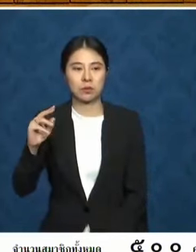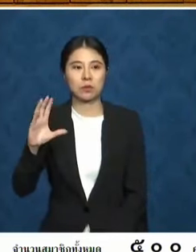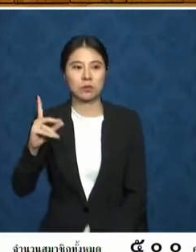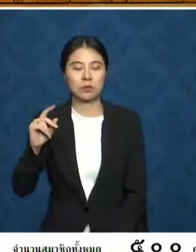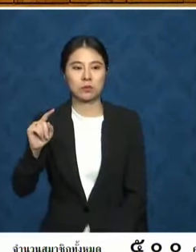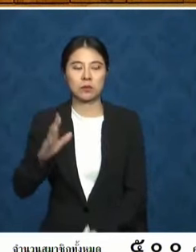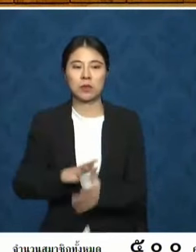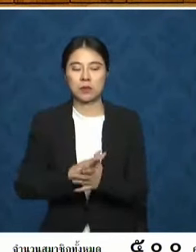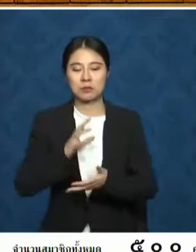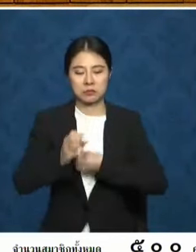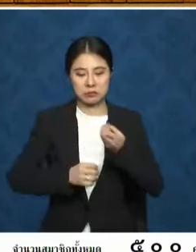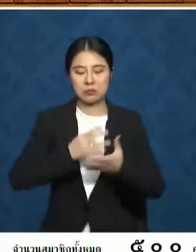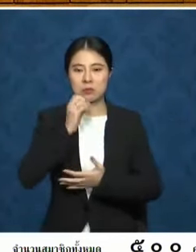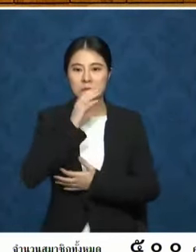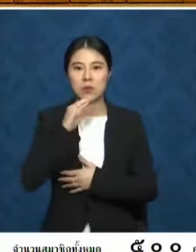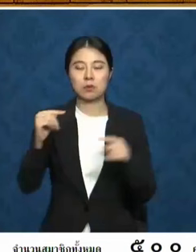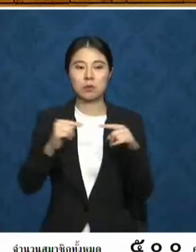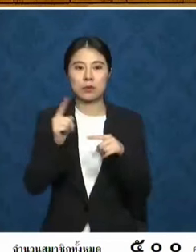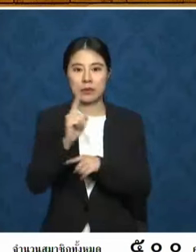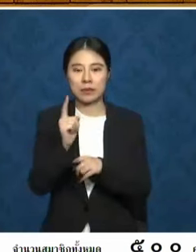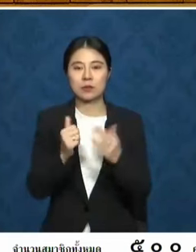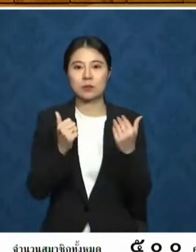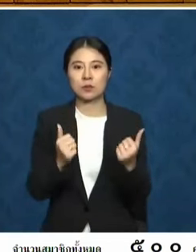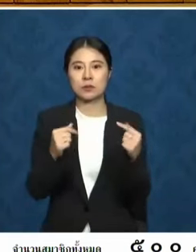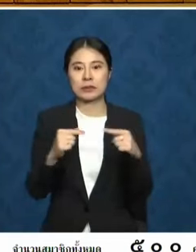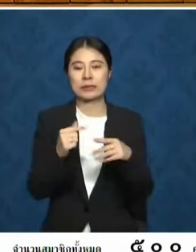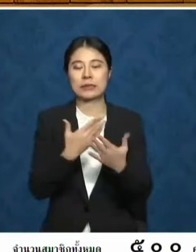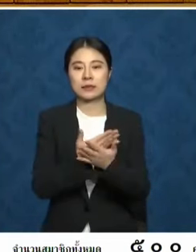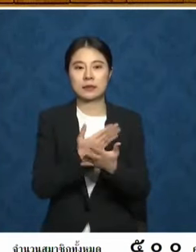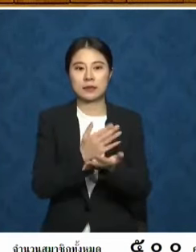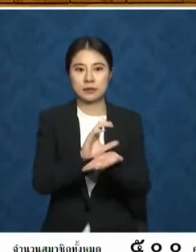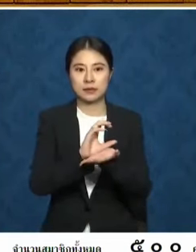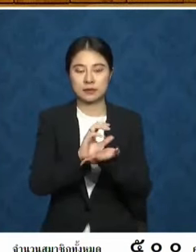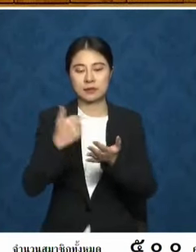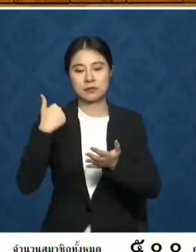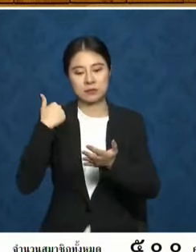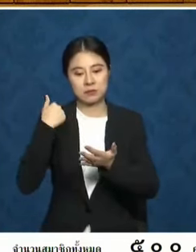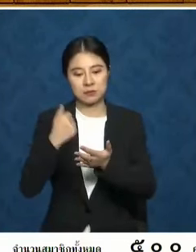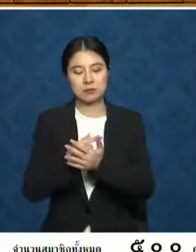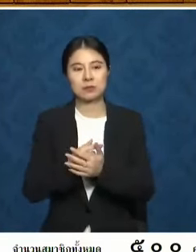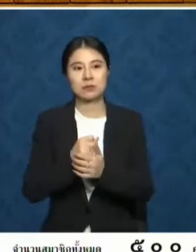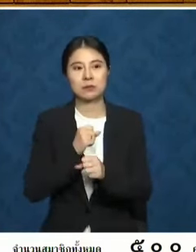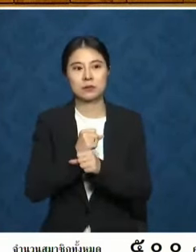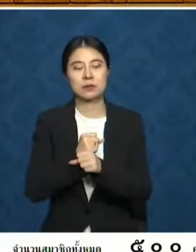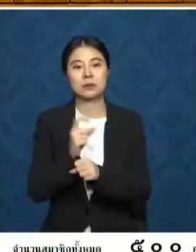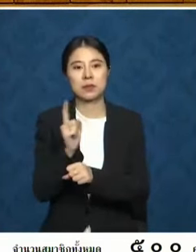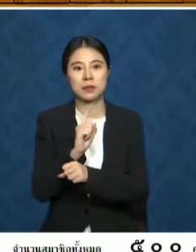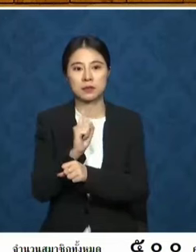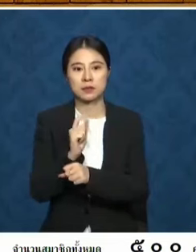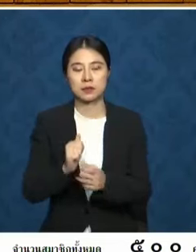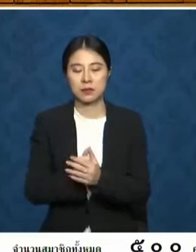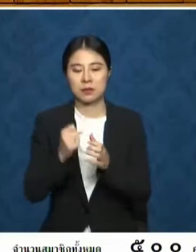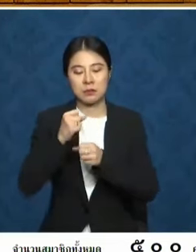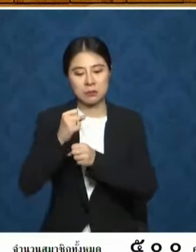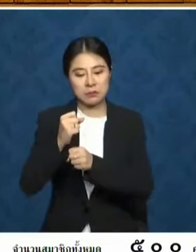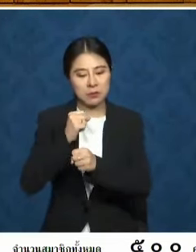์ ก็คือสวท์ชอจากกำลงคนที่เรามีอยู่ จากมปกปมาณที่เรามีอยู่เราSports to thinความหมายคือเภย